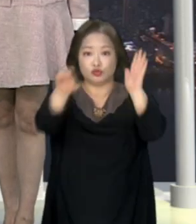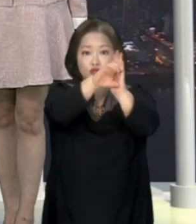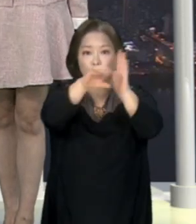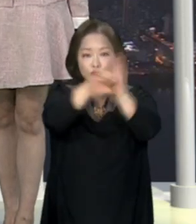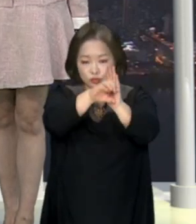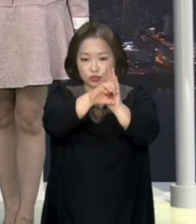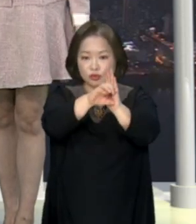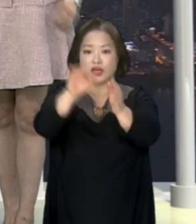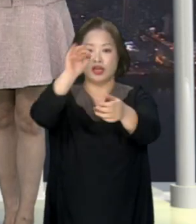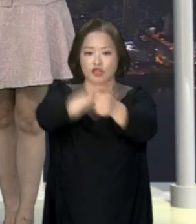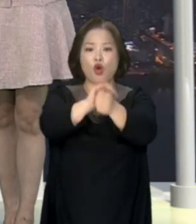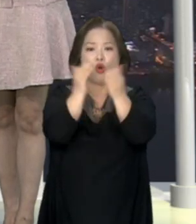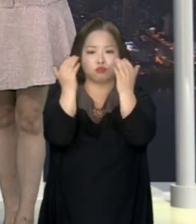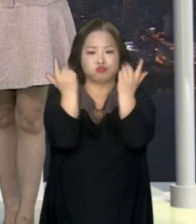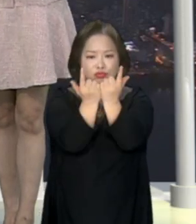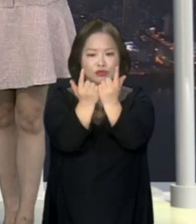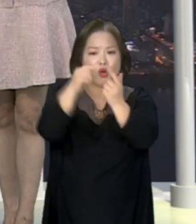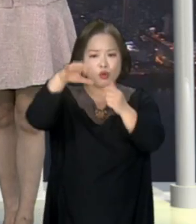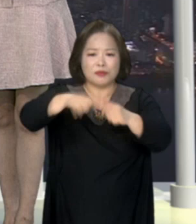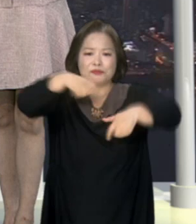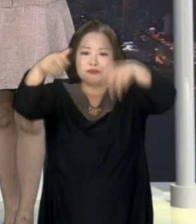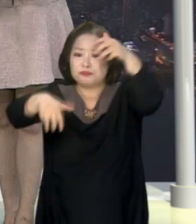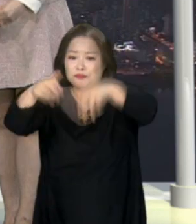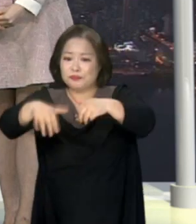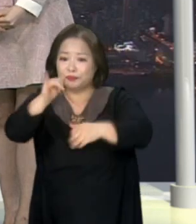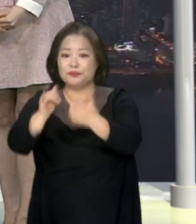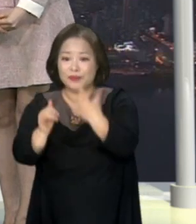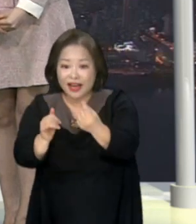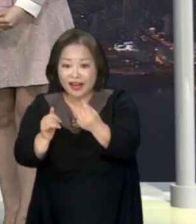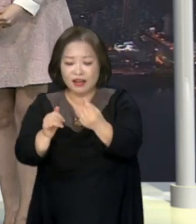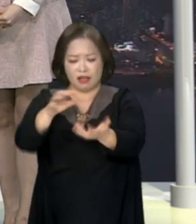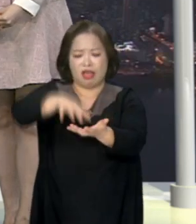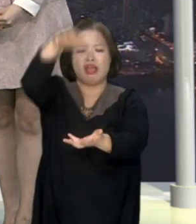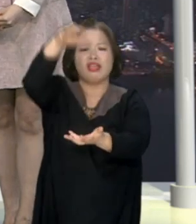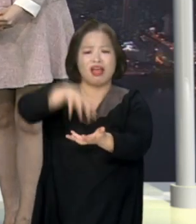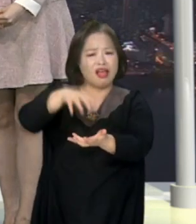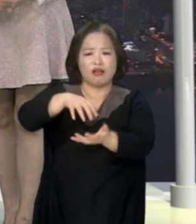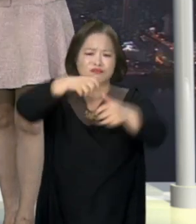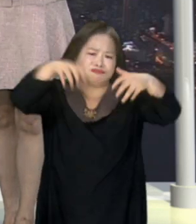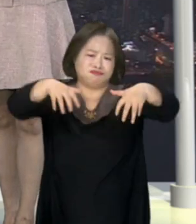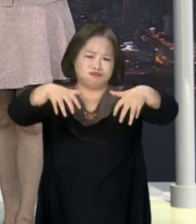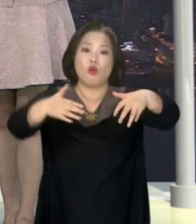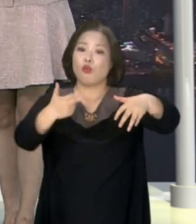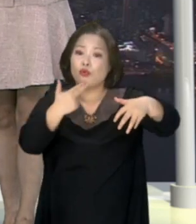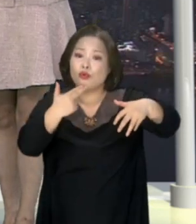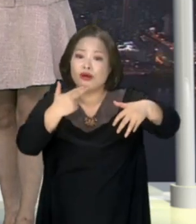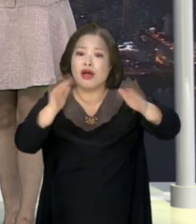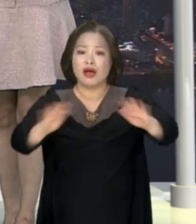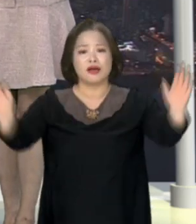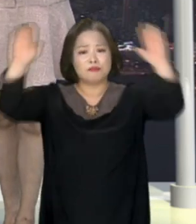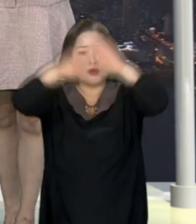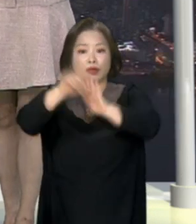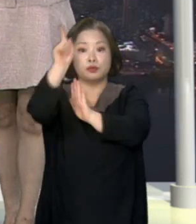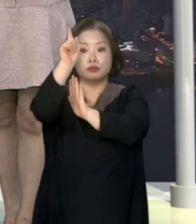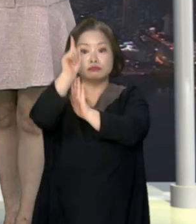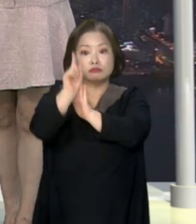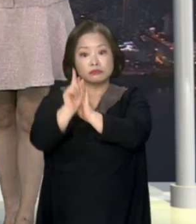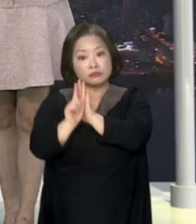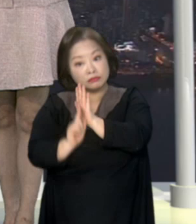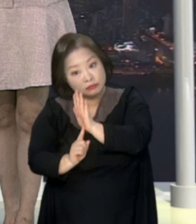경북 북부 지역에는 비가 조금 더 이어질 텐데요 양이 비교적 많지는 않겠지만 오늘 밤부터 기온이 크게